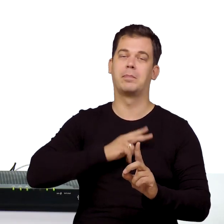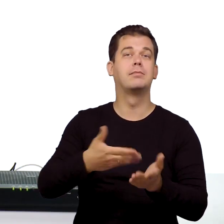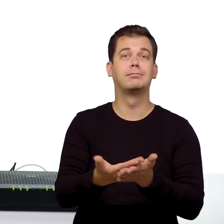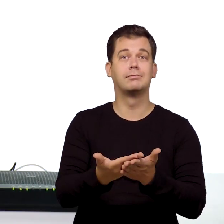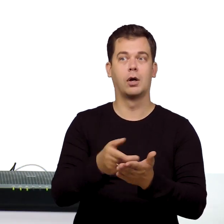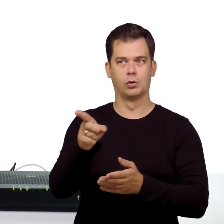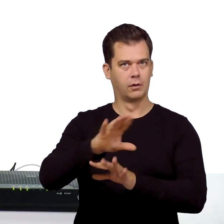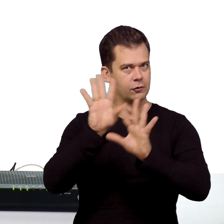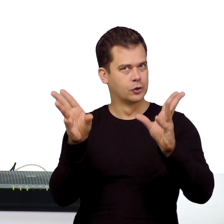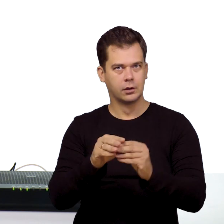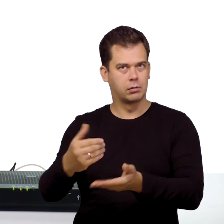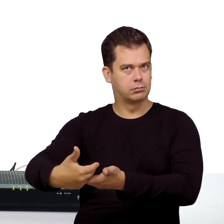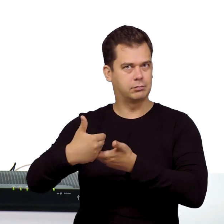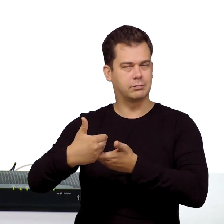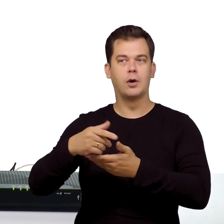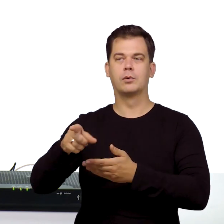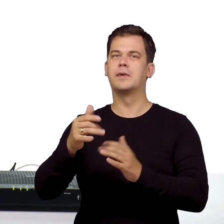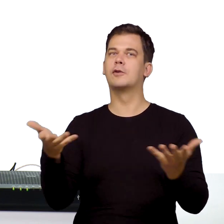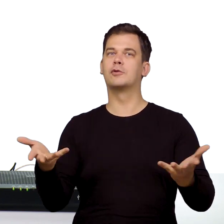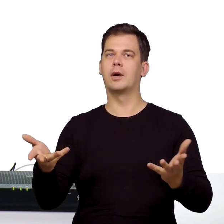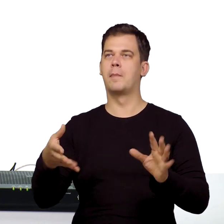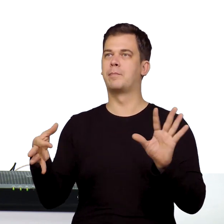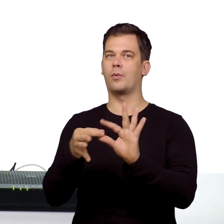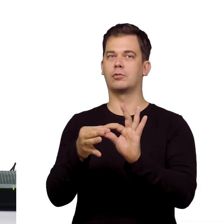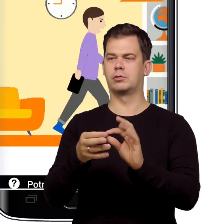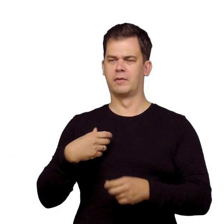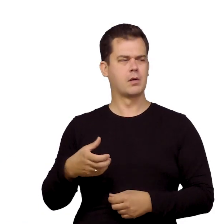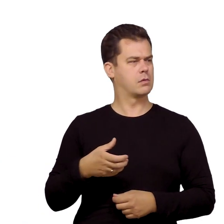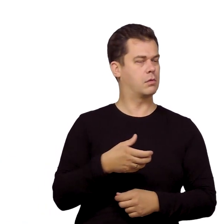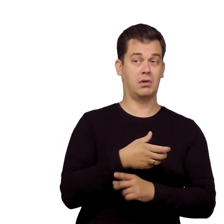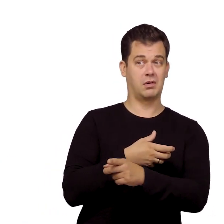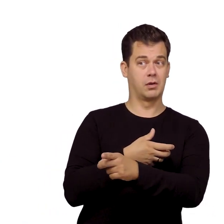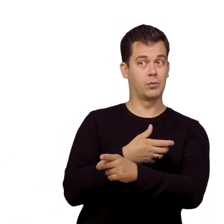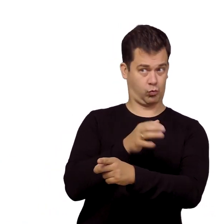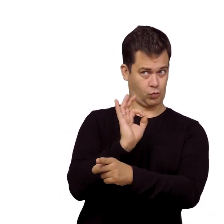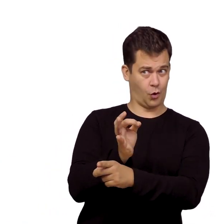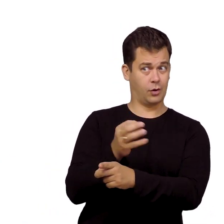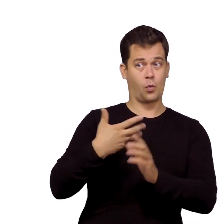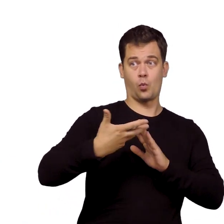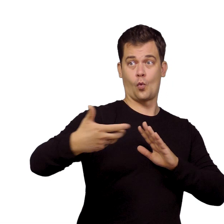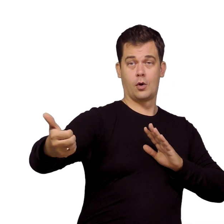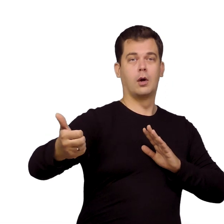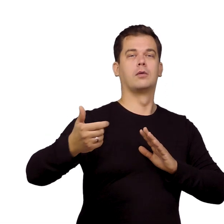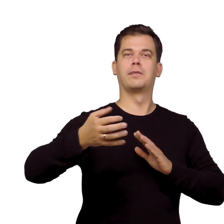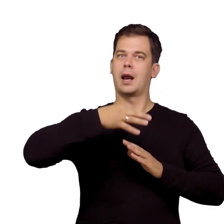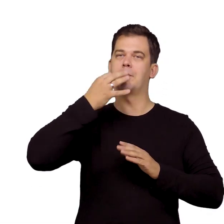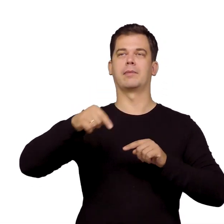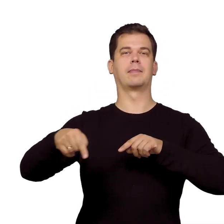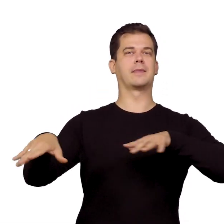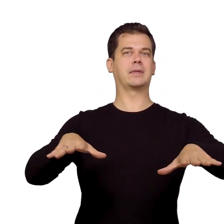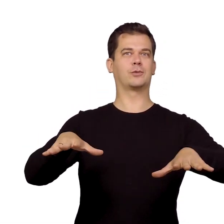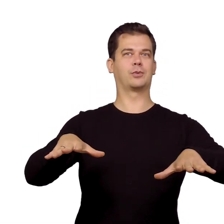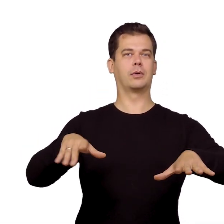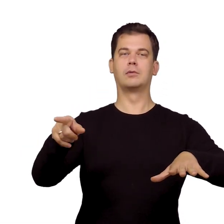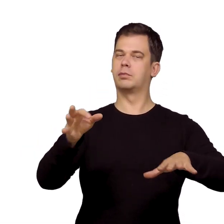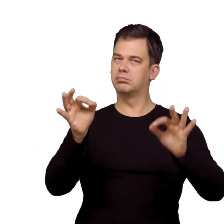podoba. Aplikacja podpowie Ci, w którym miejscu powinieneś podłączyć urządzenie. Jeśli aplikacja potwierdza, że znajdujesz się w dobrym miejscu, to